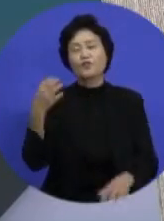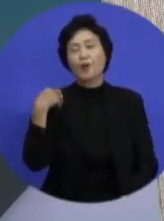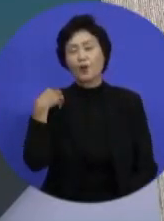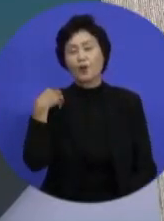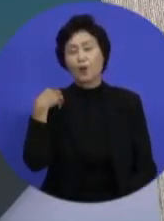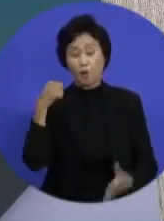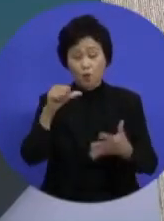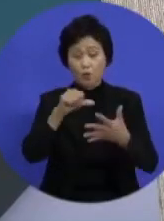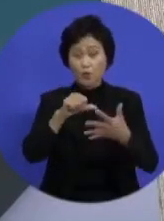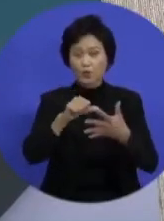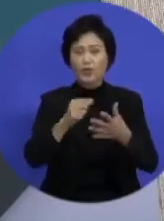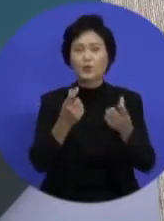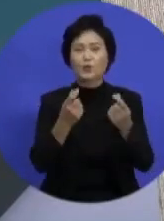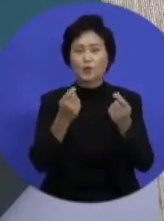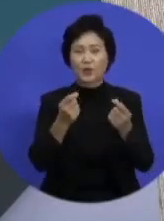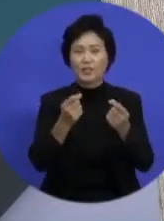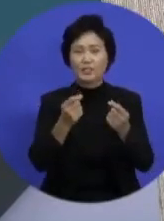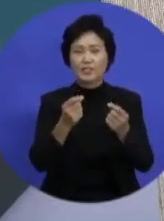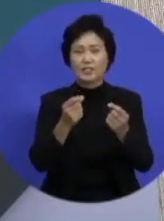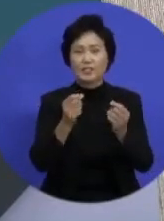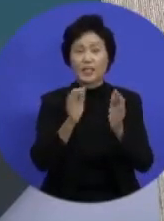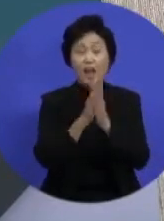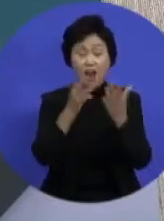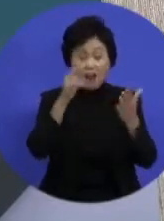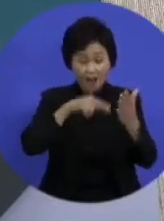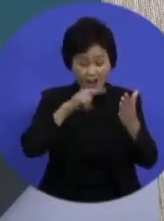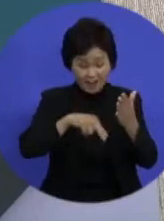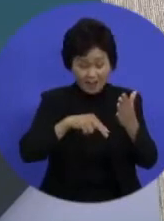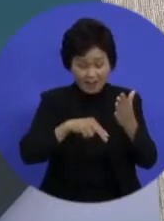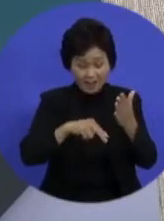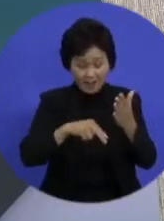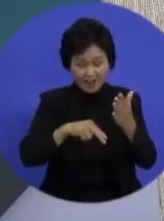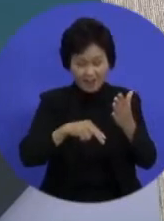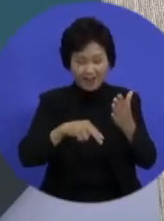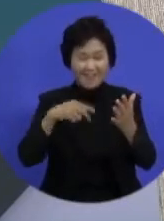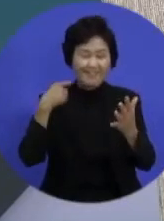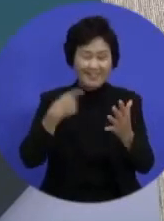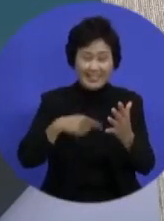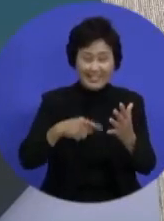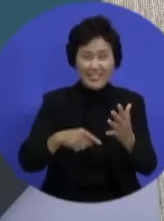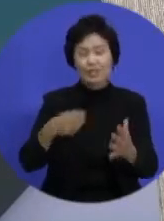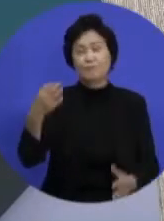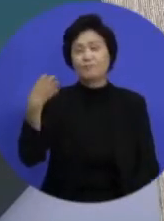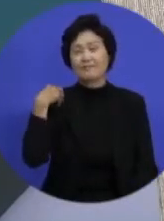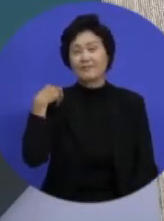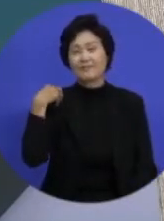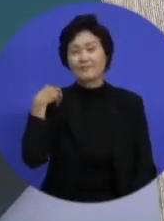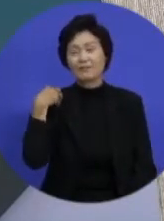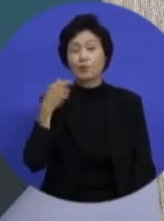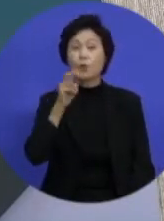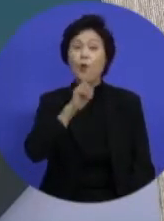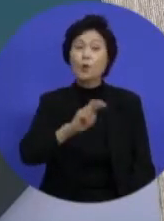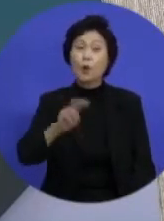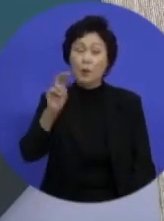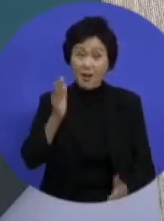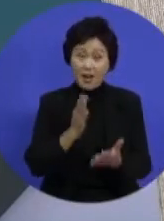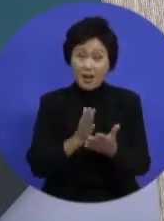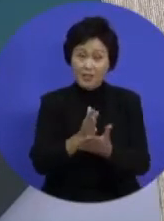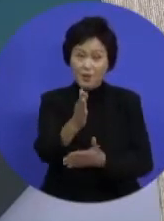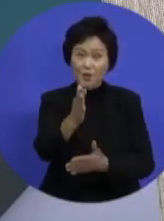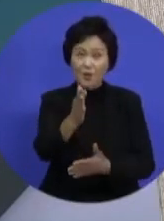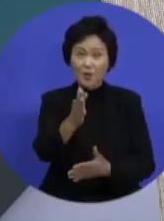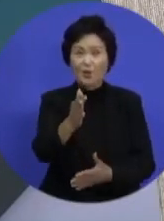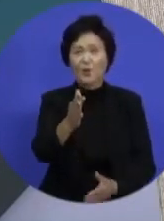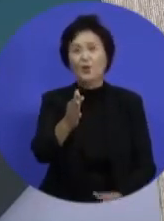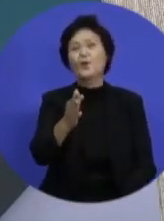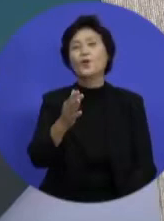아들도 당연히 그렇게 자랐기 때문에 그 독서에 관한 백권 아카데미 그 과목을 맡고 또 이제 음악 전공자 아이들이 있어요.